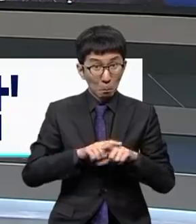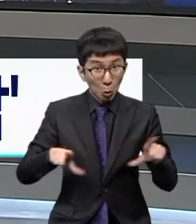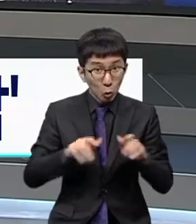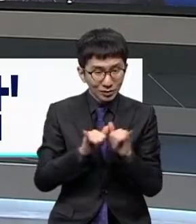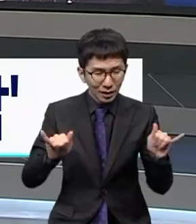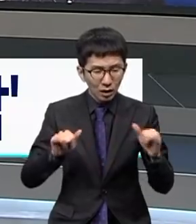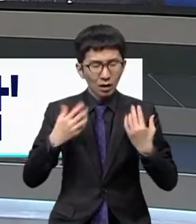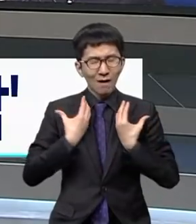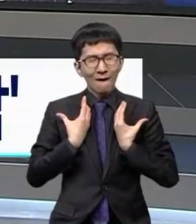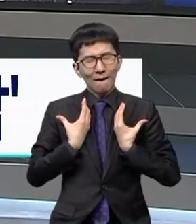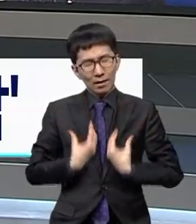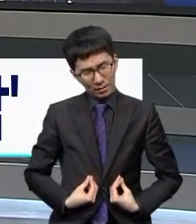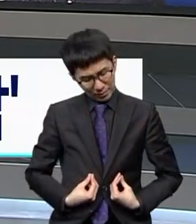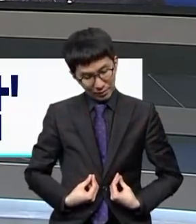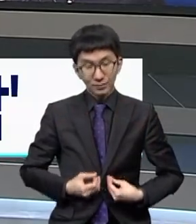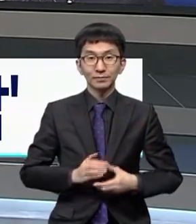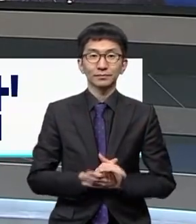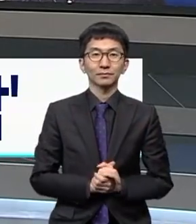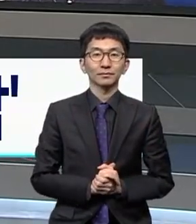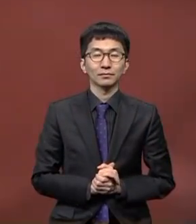계속해서 소령 합니다